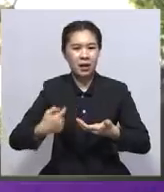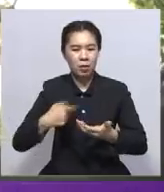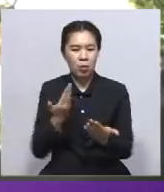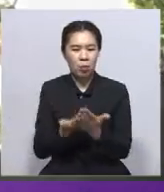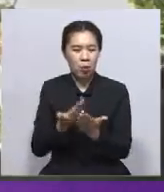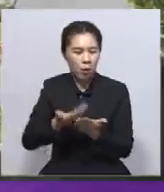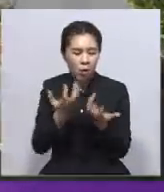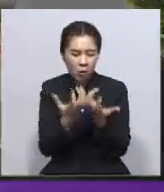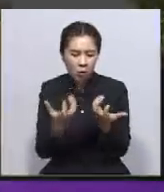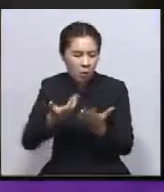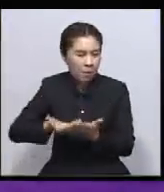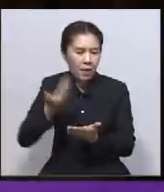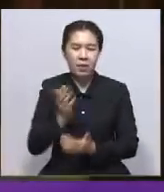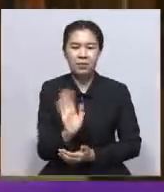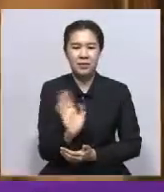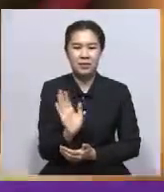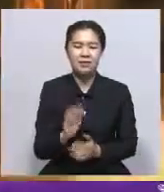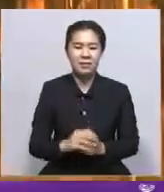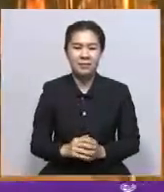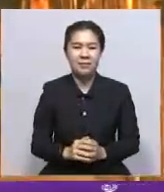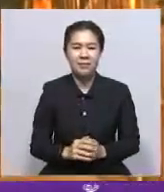ราคาเรามีคุณภาพและมีความ ปั